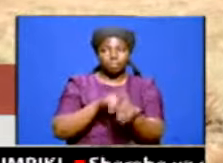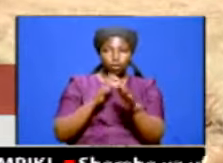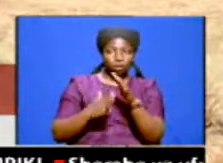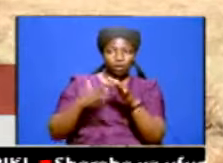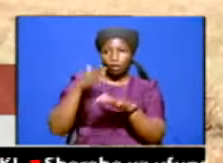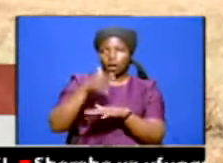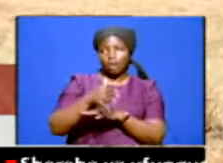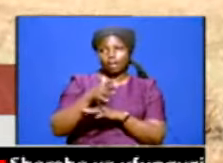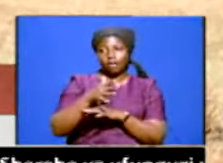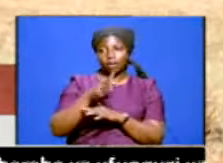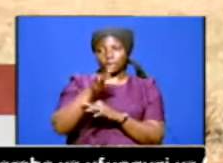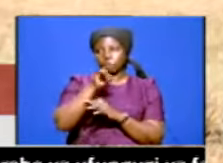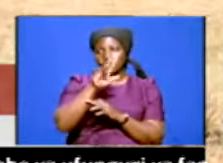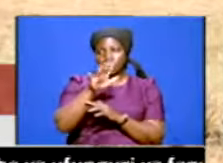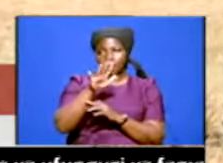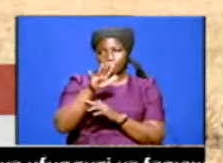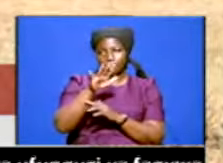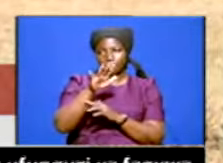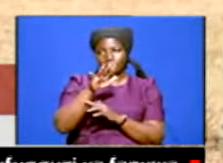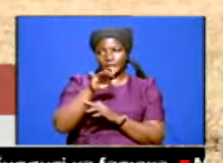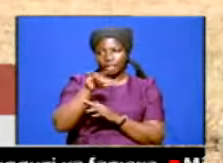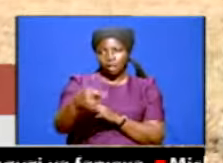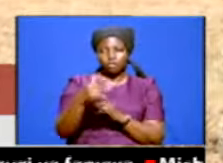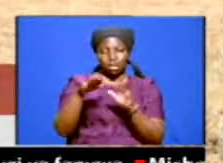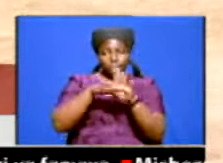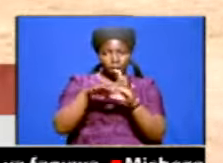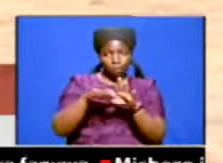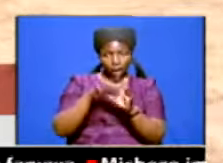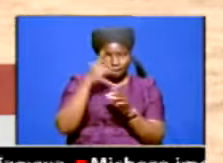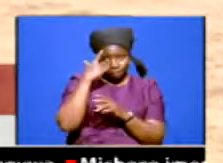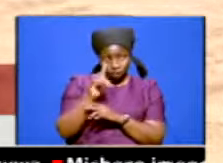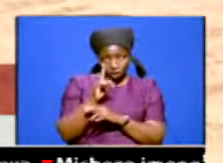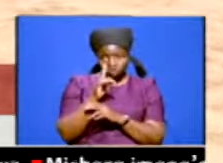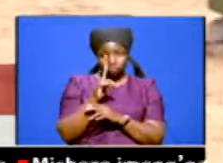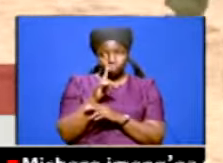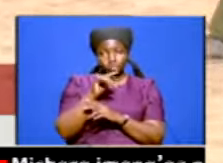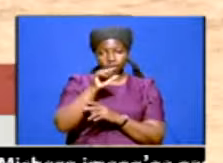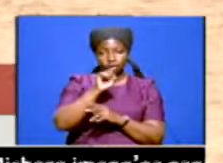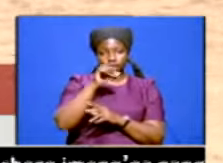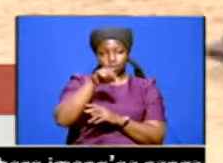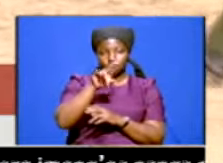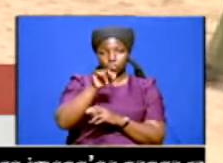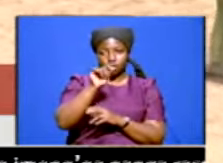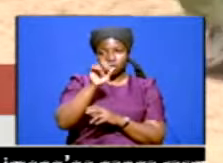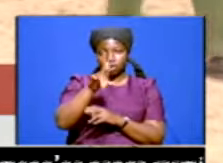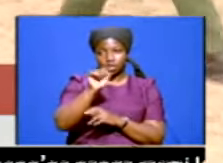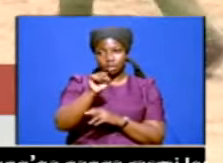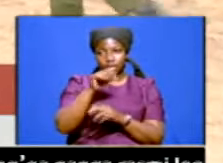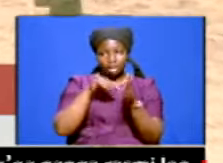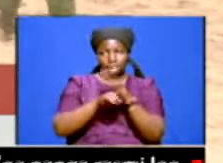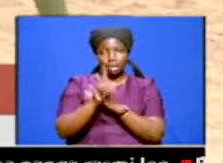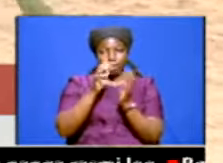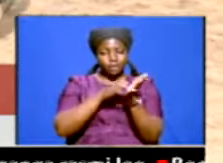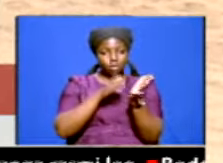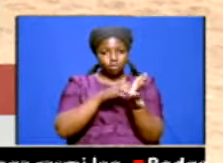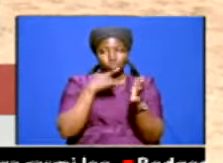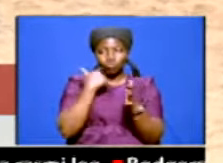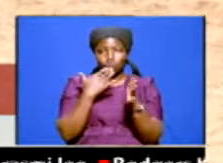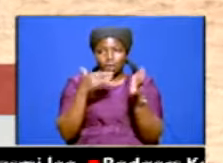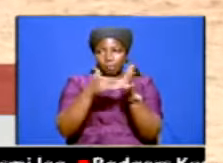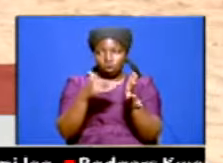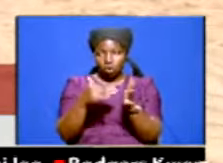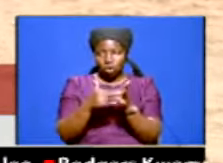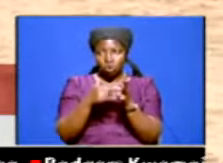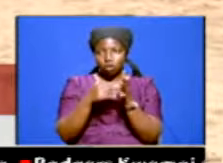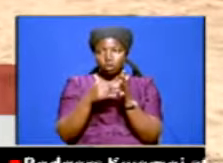wanachama 1025 wa chama cha kuboresha maslahi ya maskota huko Machakos waliozuia maafisa wa halmashauri ya usimamizi wa barabara